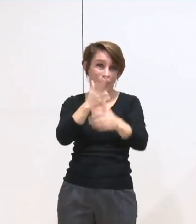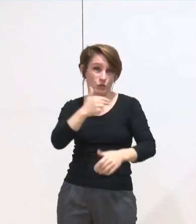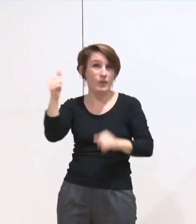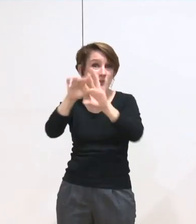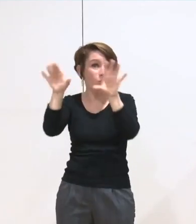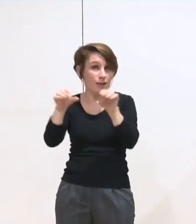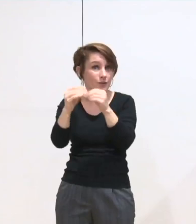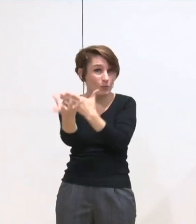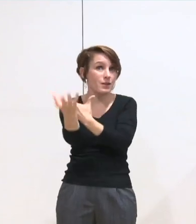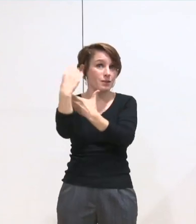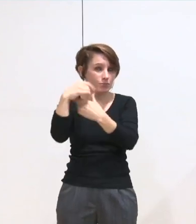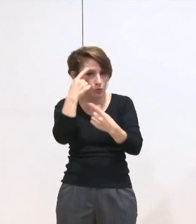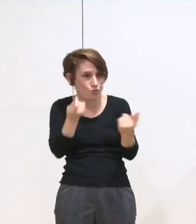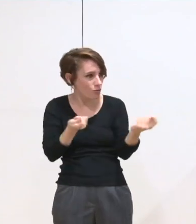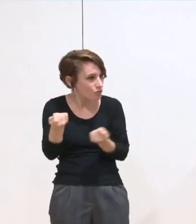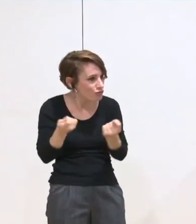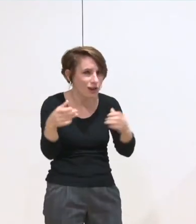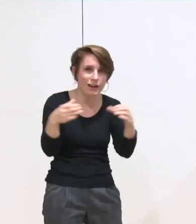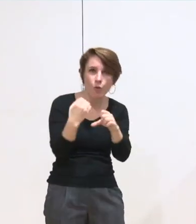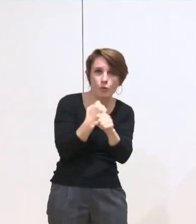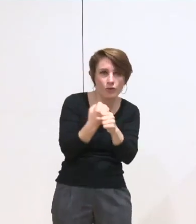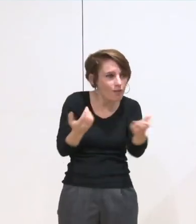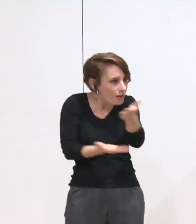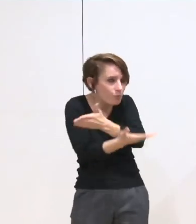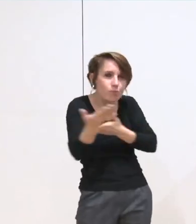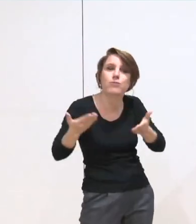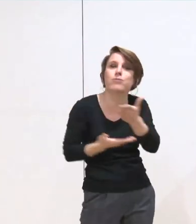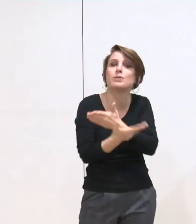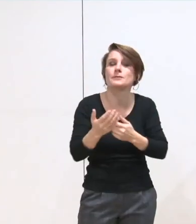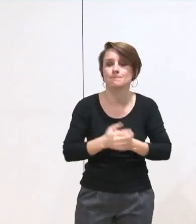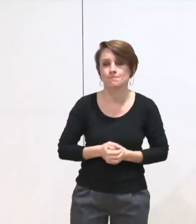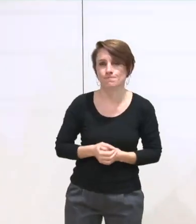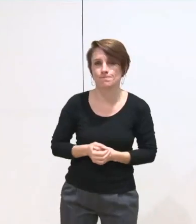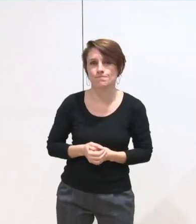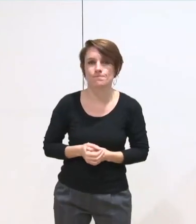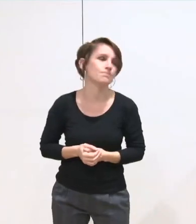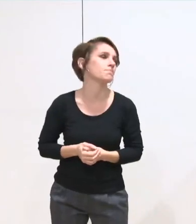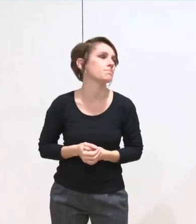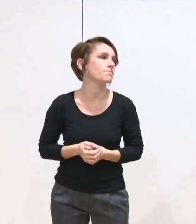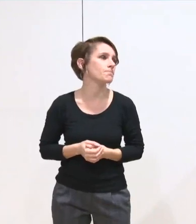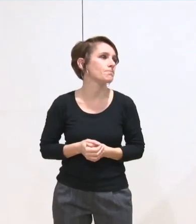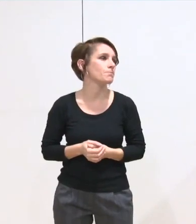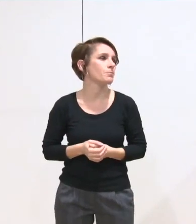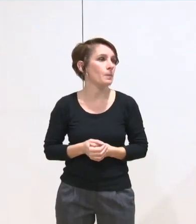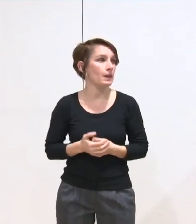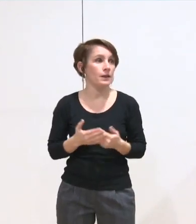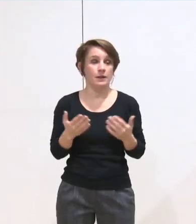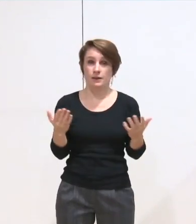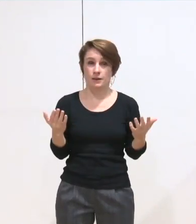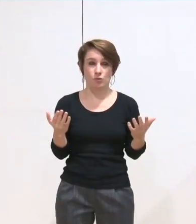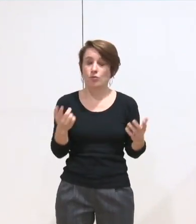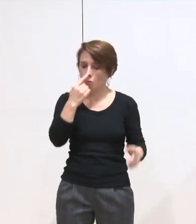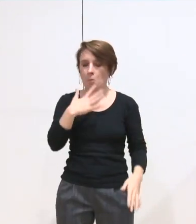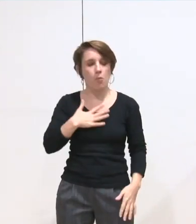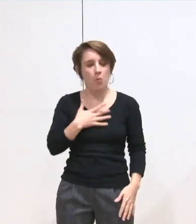dans l'animation de ces différents temps de travail. Et je pense que c'est véritablement l'implication de ces